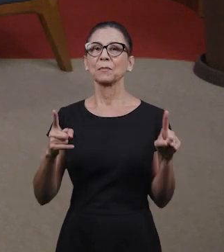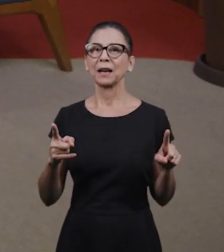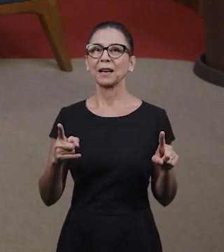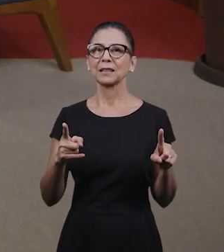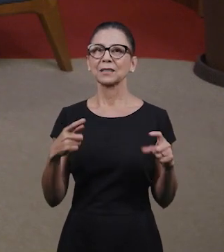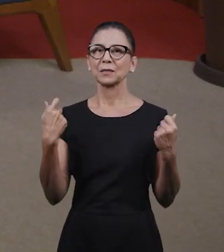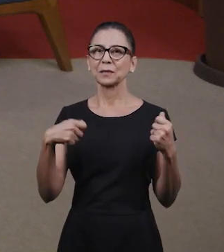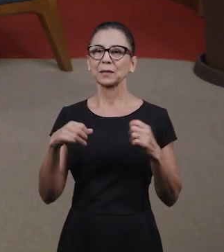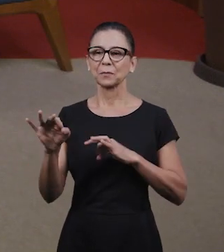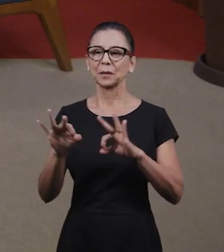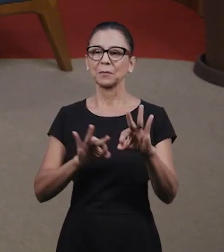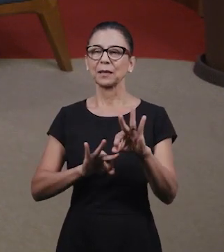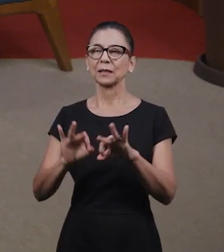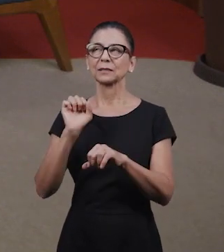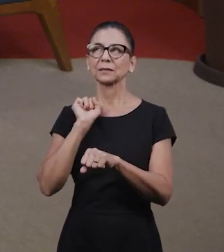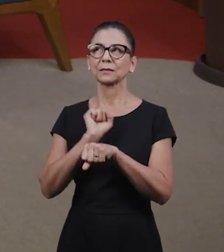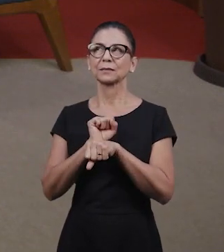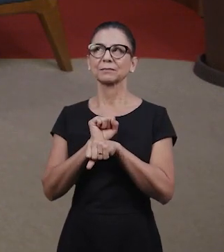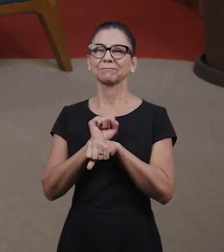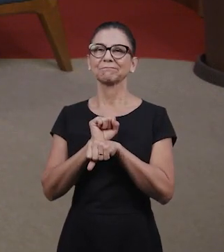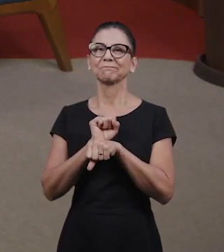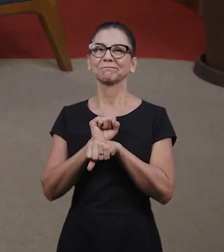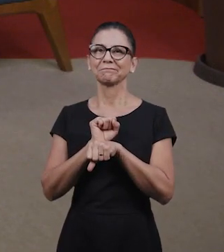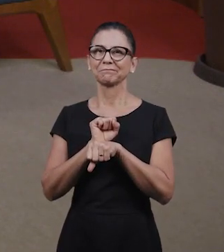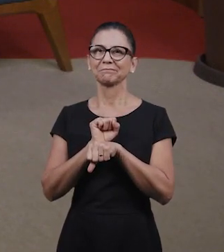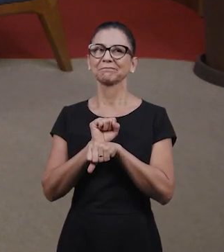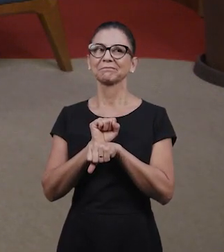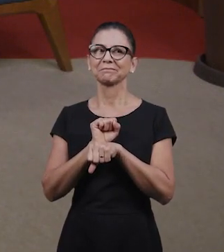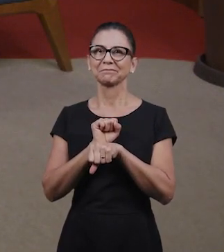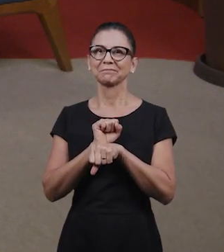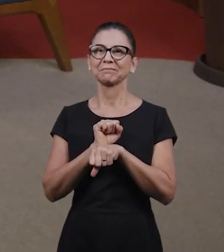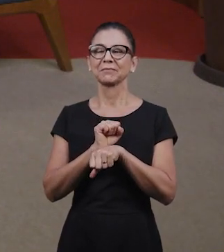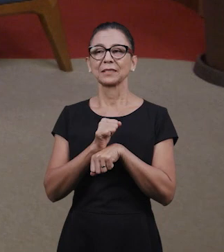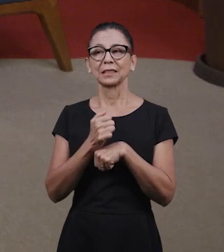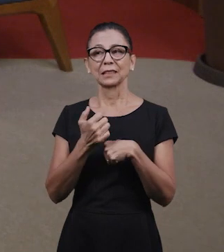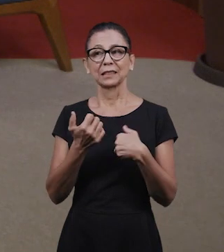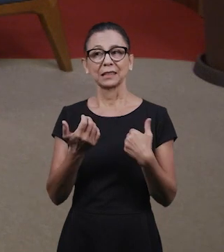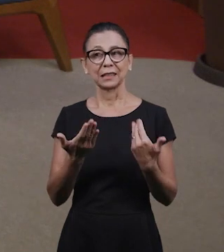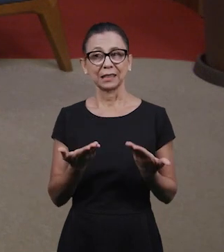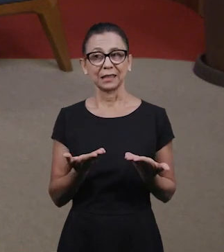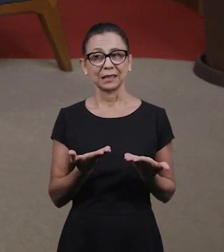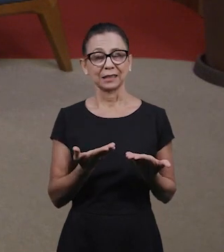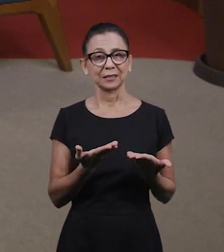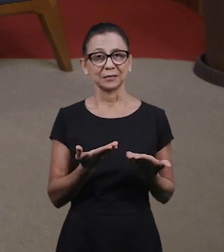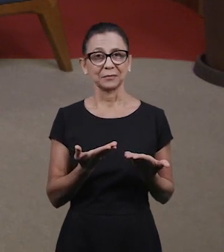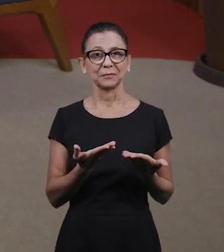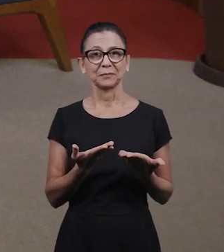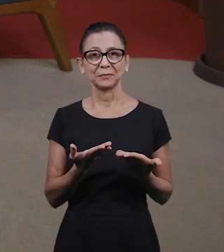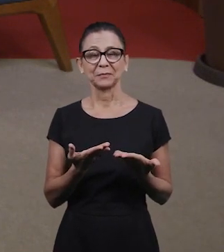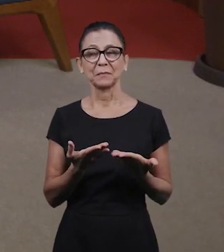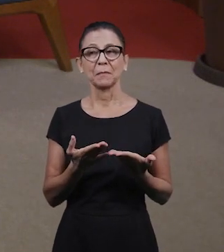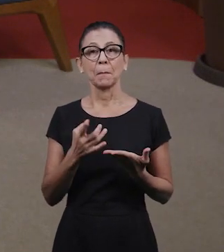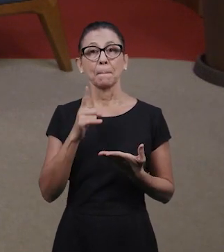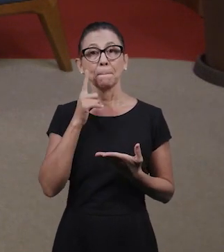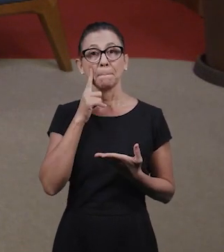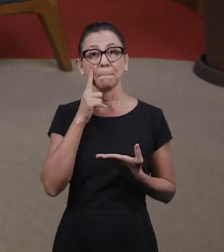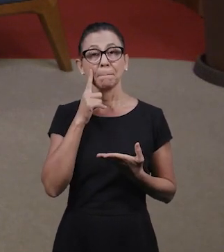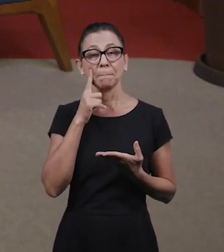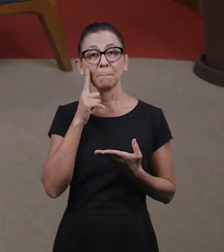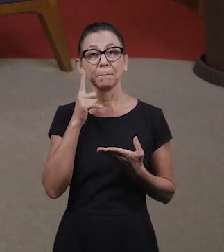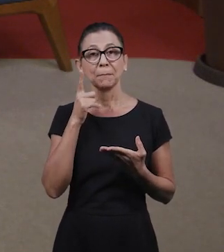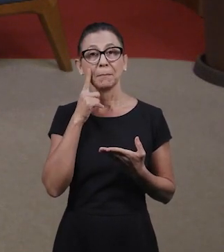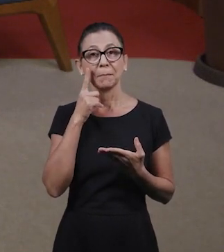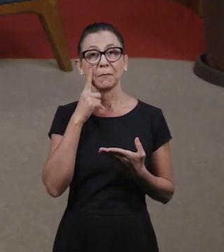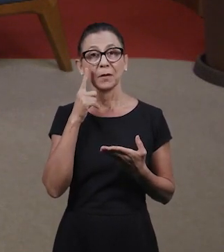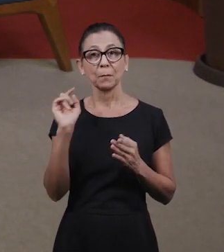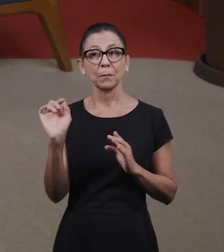c'est espérer. Une autre chose, Alexandre, le jour, personne ne sait, ni l'heure. Mais les signes sont